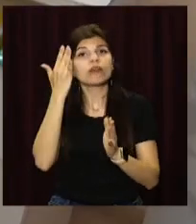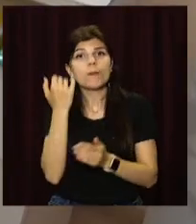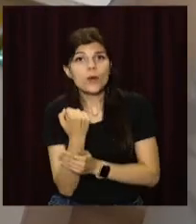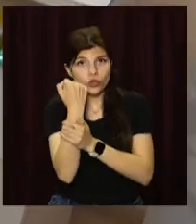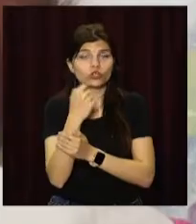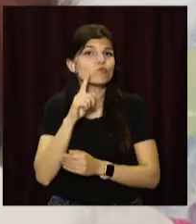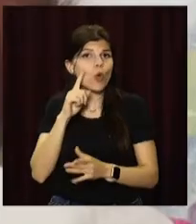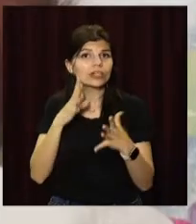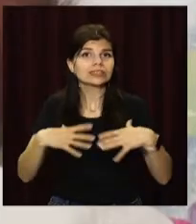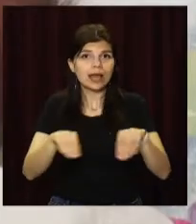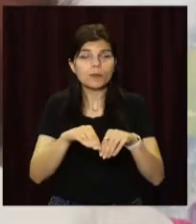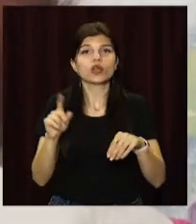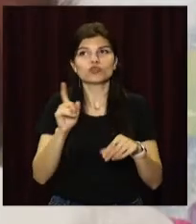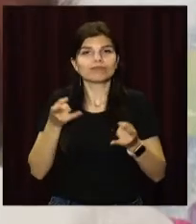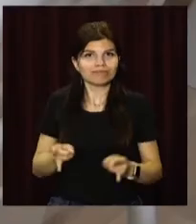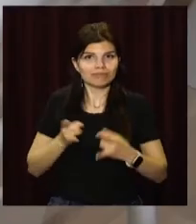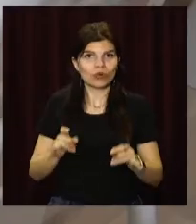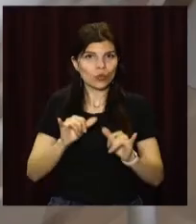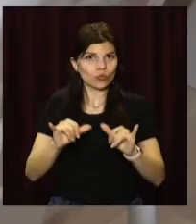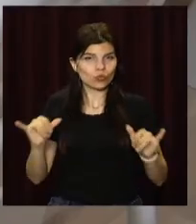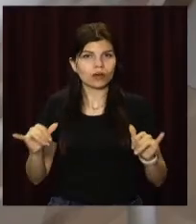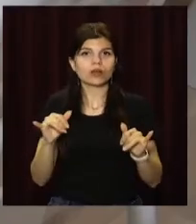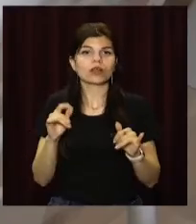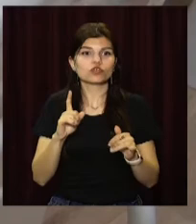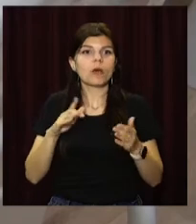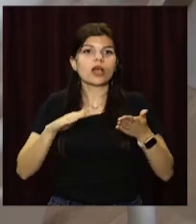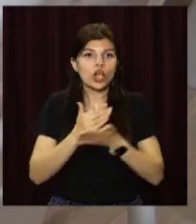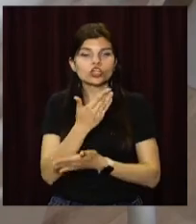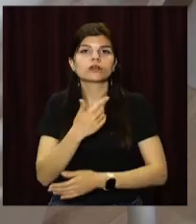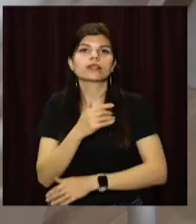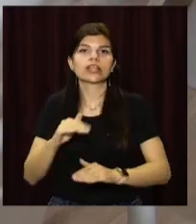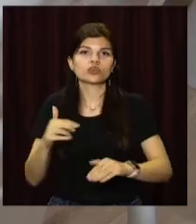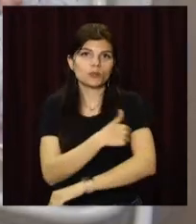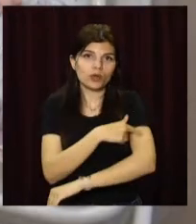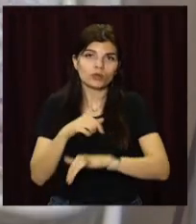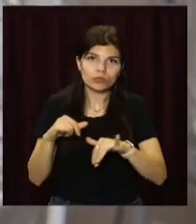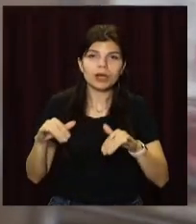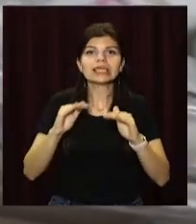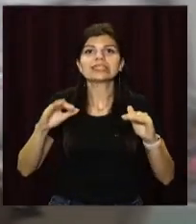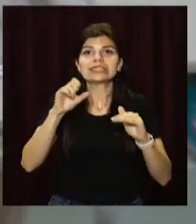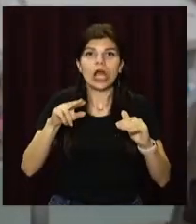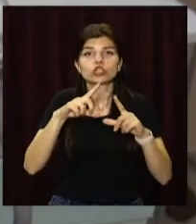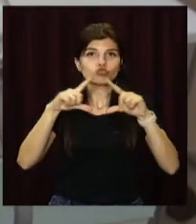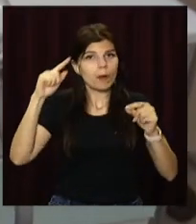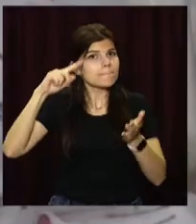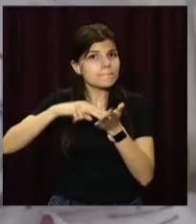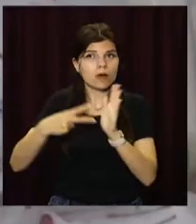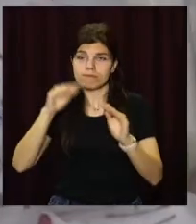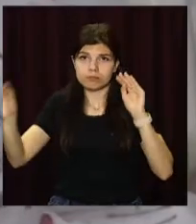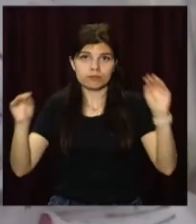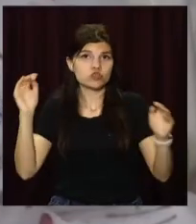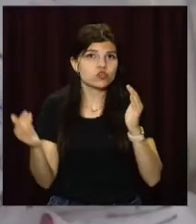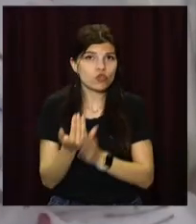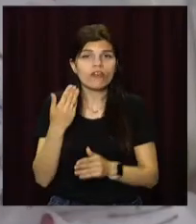сімей. Паралельно з цим покращуватимуть якість дитячої медицини, будуватимуть нові садки та школи,